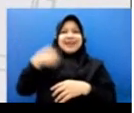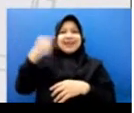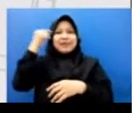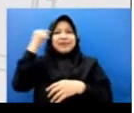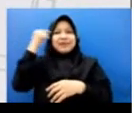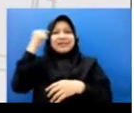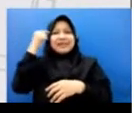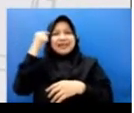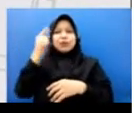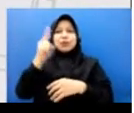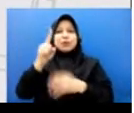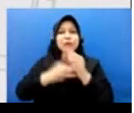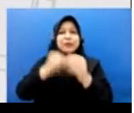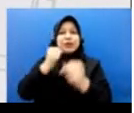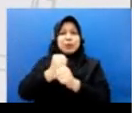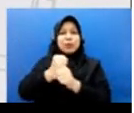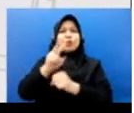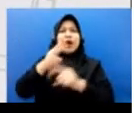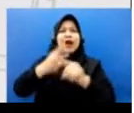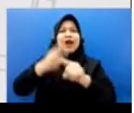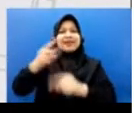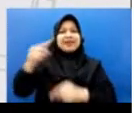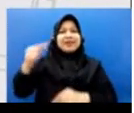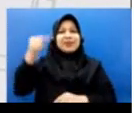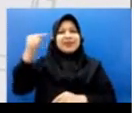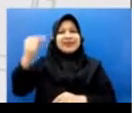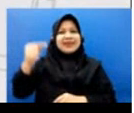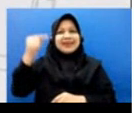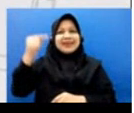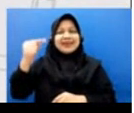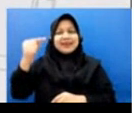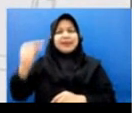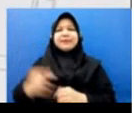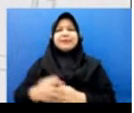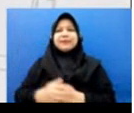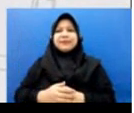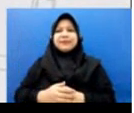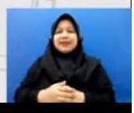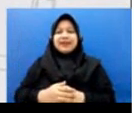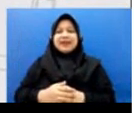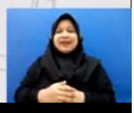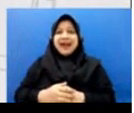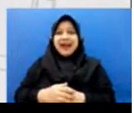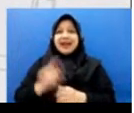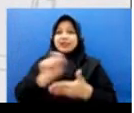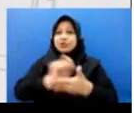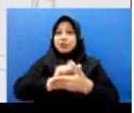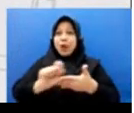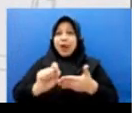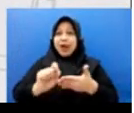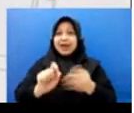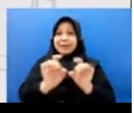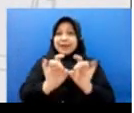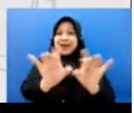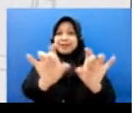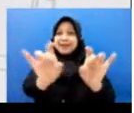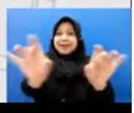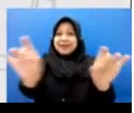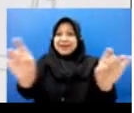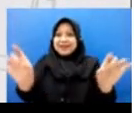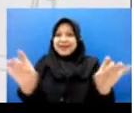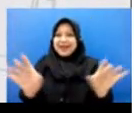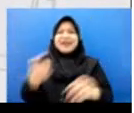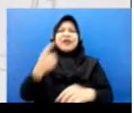2 kali seminggu. Nah, bapak dan ibu dari sekolah-sekolah yang berbeda ini, coba lihat posting dari